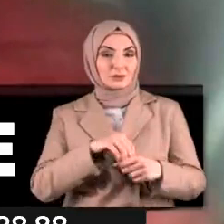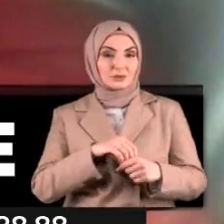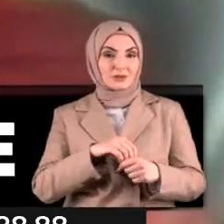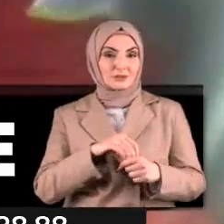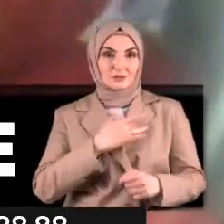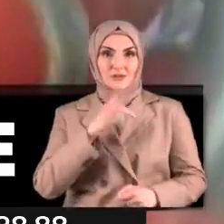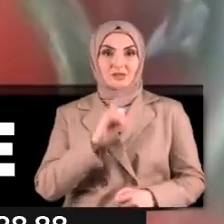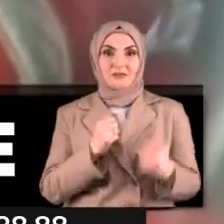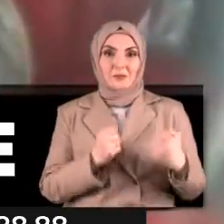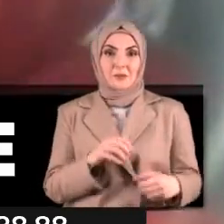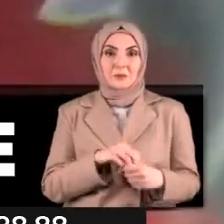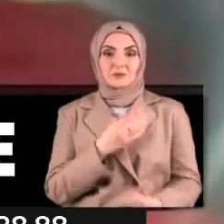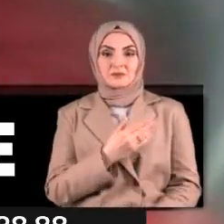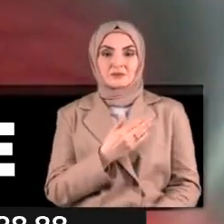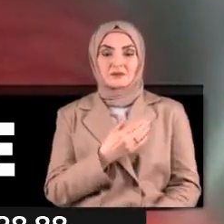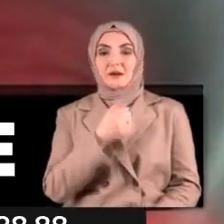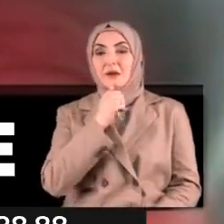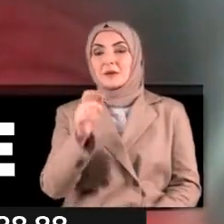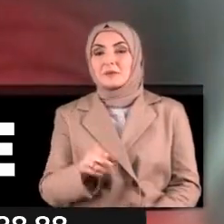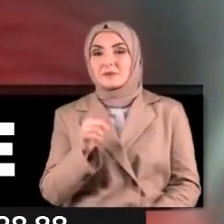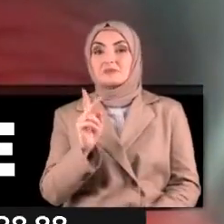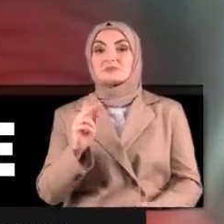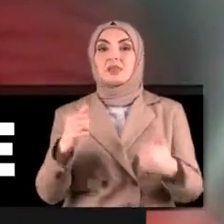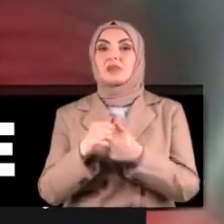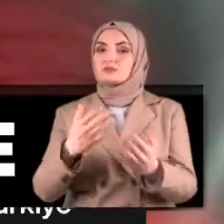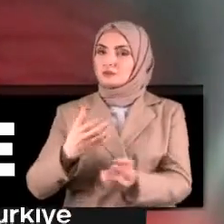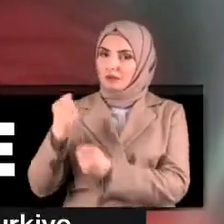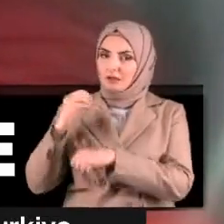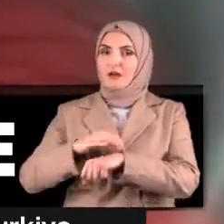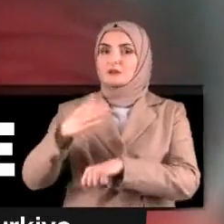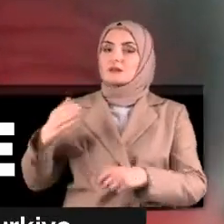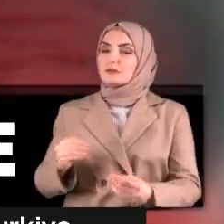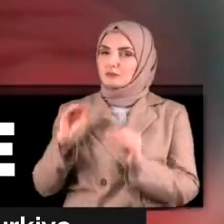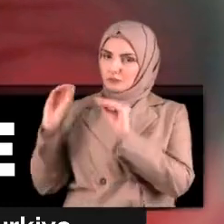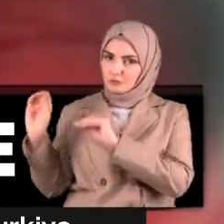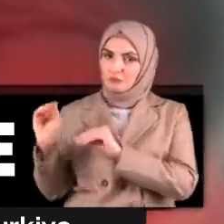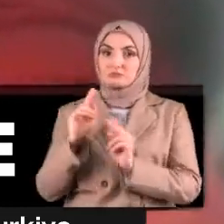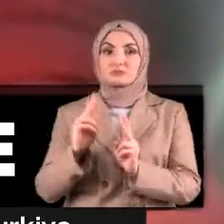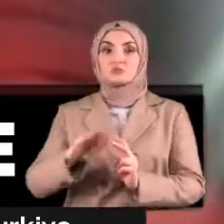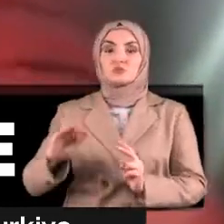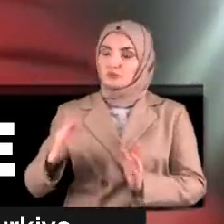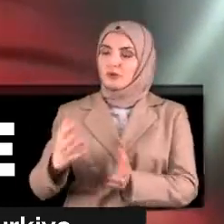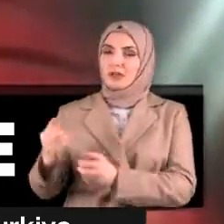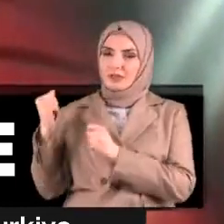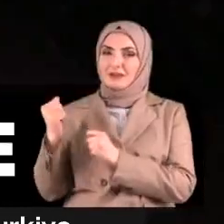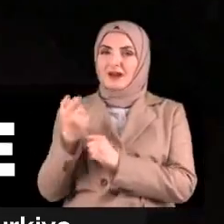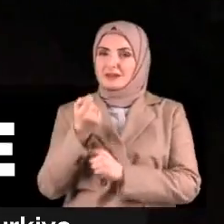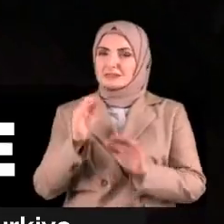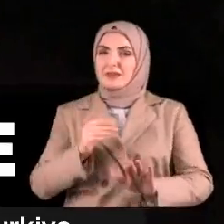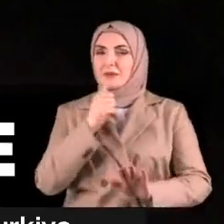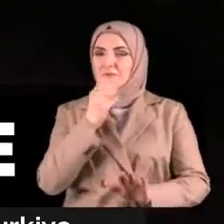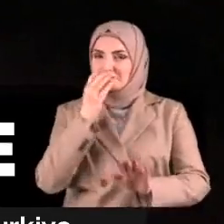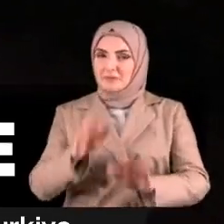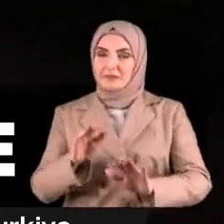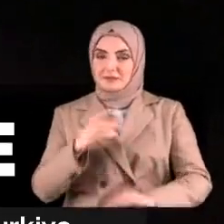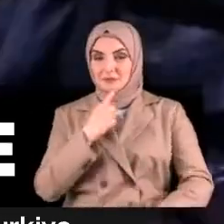Abi eşini çıkarttık, eşini çıkarttık, hastaneye gidiyor, çocukların da çıktı. Biraz daha az kaldı abi.